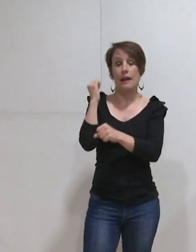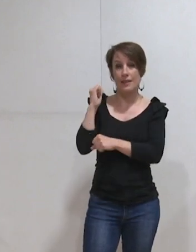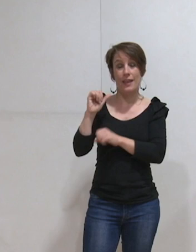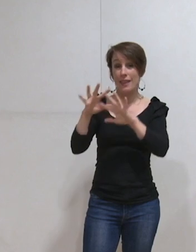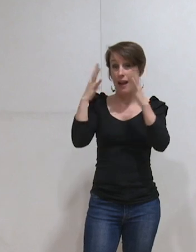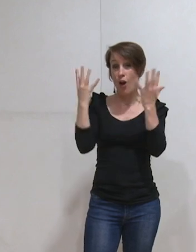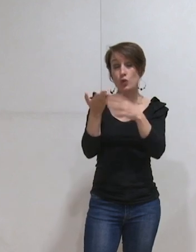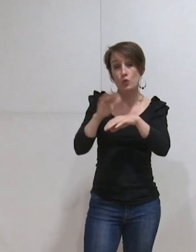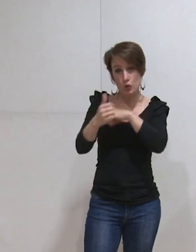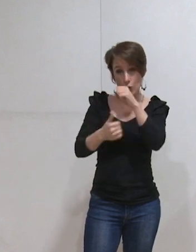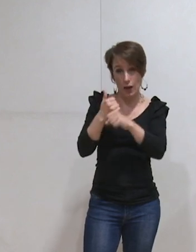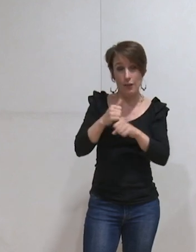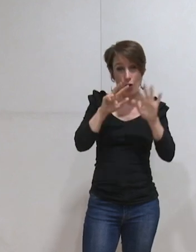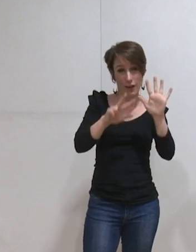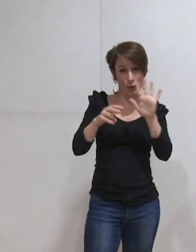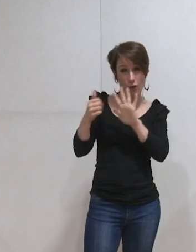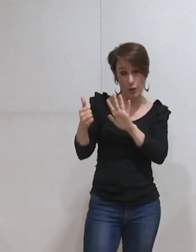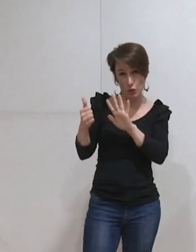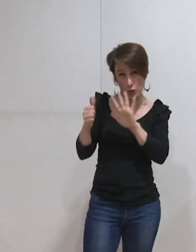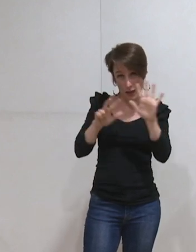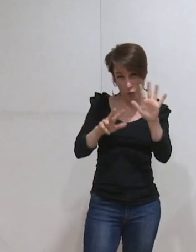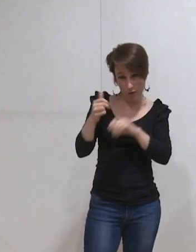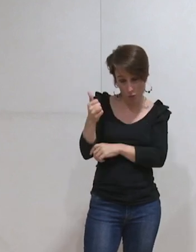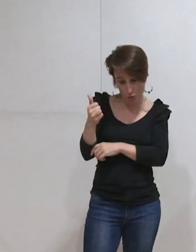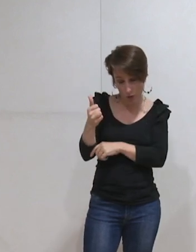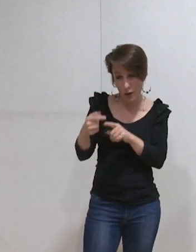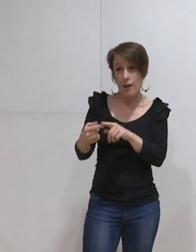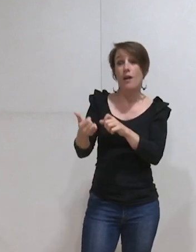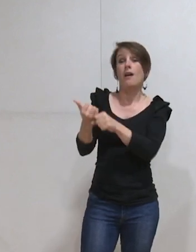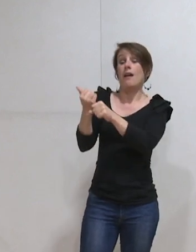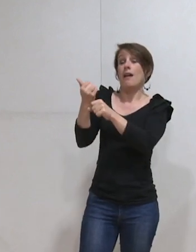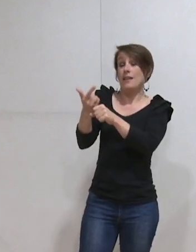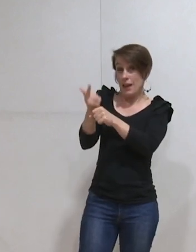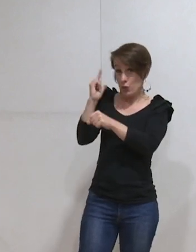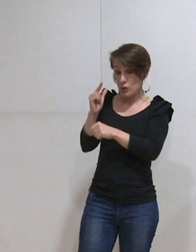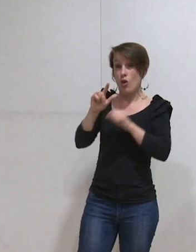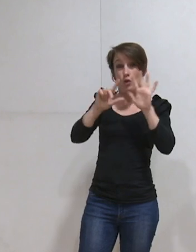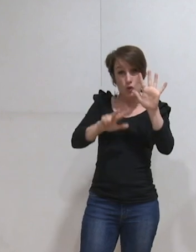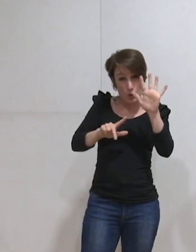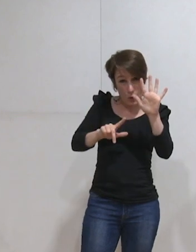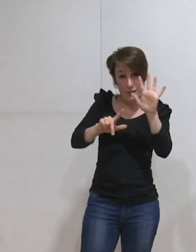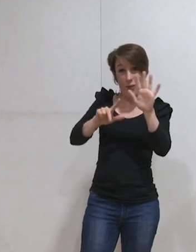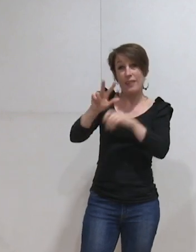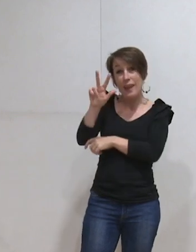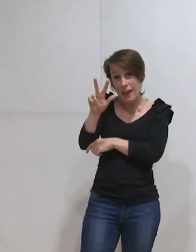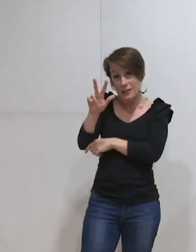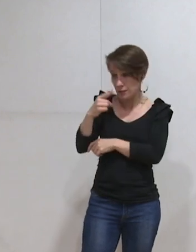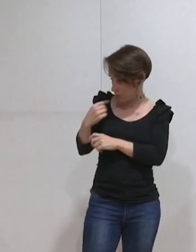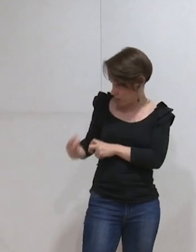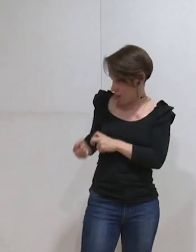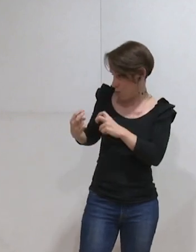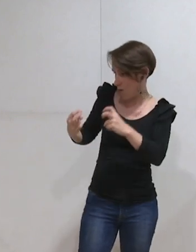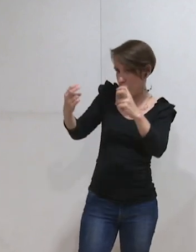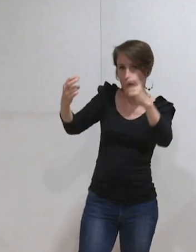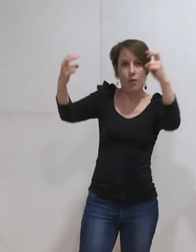2014 69 en 2013 nous sommes sur un rythme bien bien supérieur alors